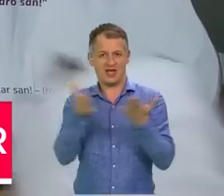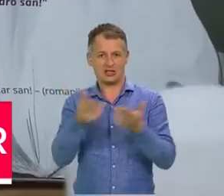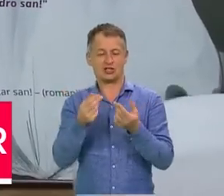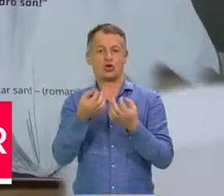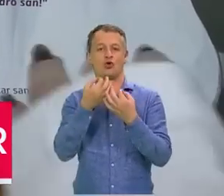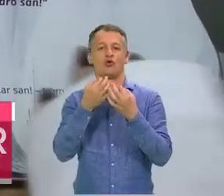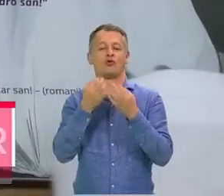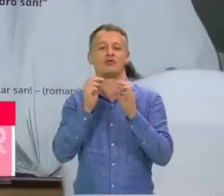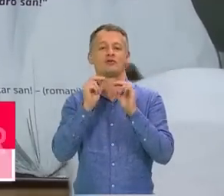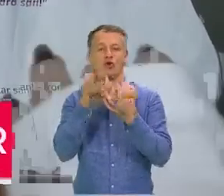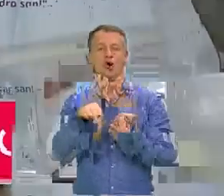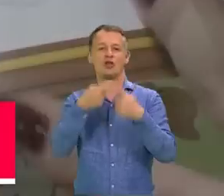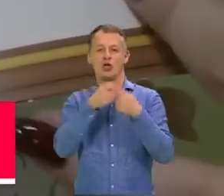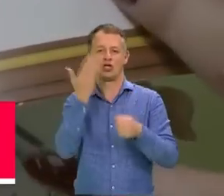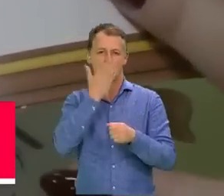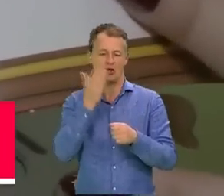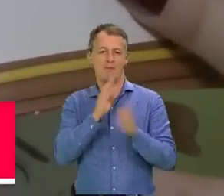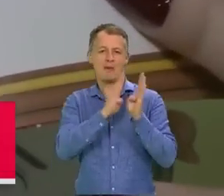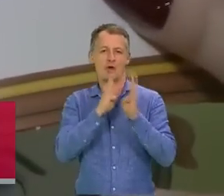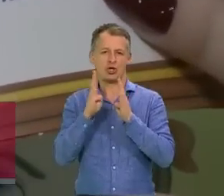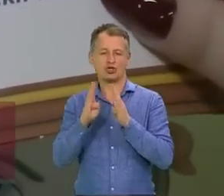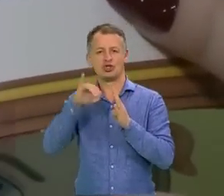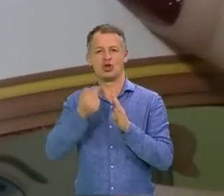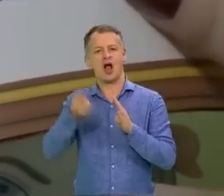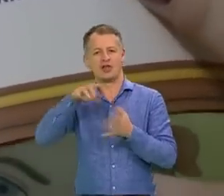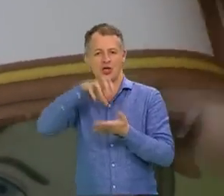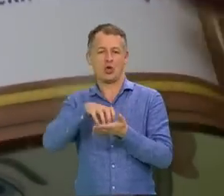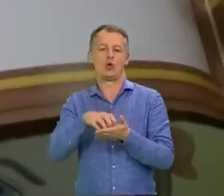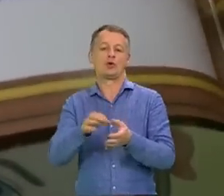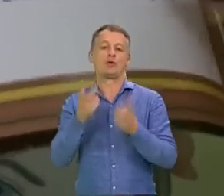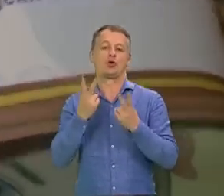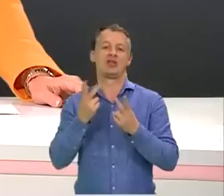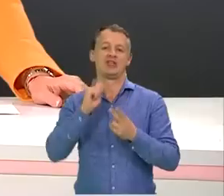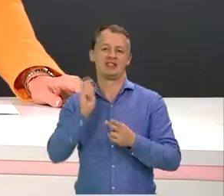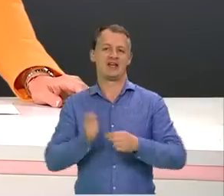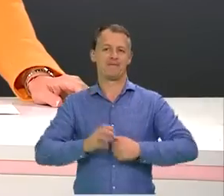toate școlile, bibliotecile și centrele comunitare din țară.